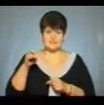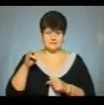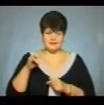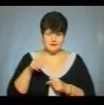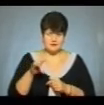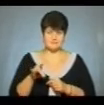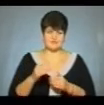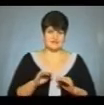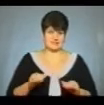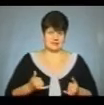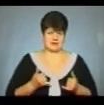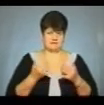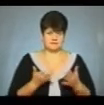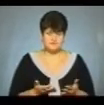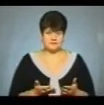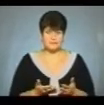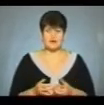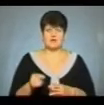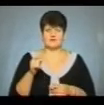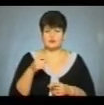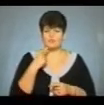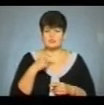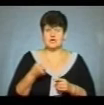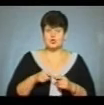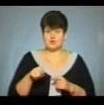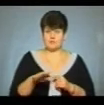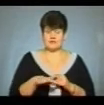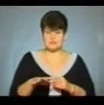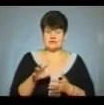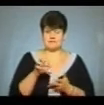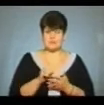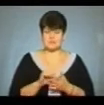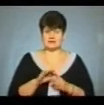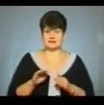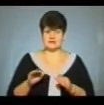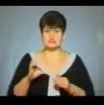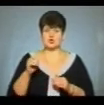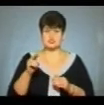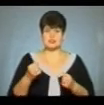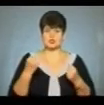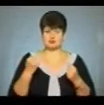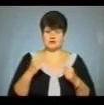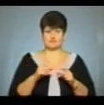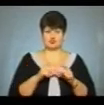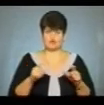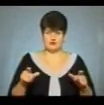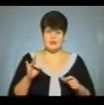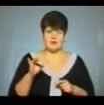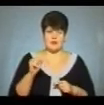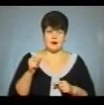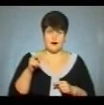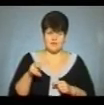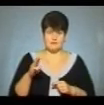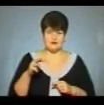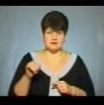організації Ярослав Несторович. За його словами, на цьому майданчику займатимуться вихованці соціально-спортивної школи фонду «Реал Мадрид»,